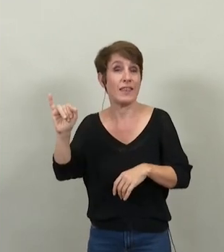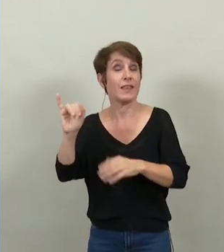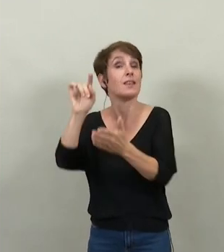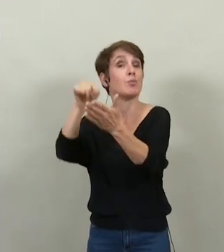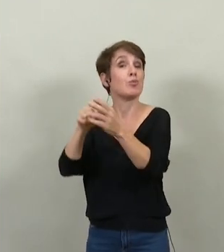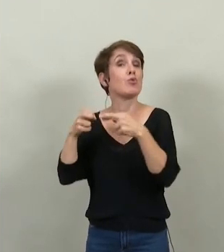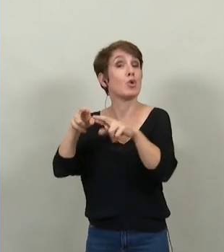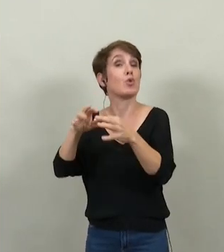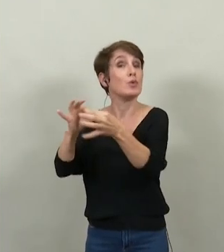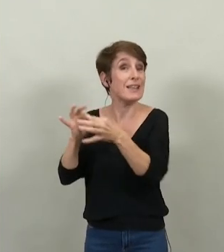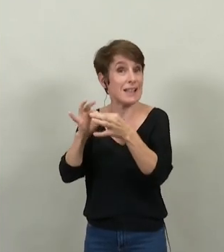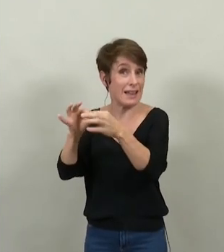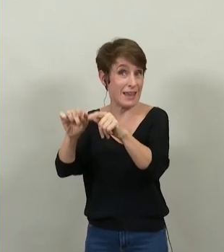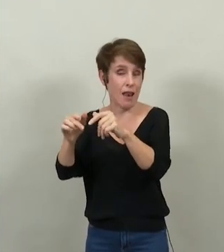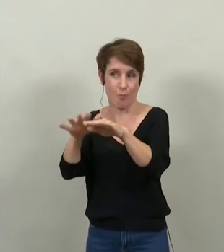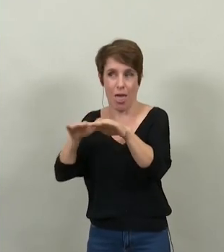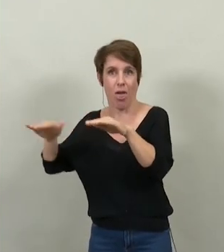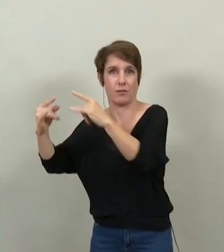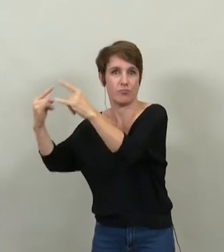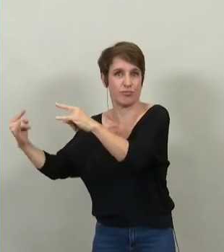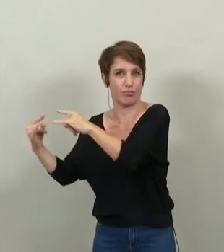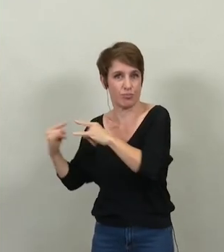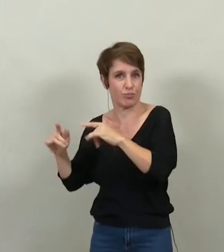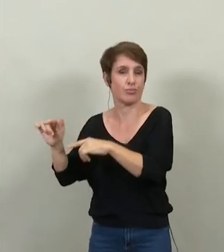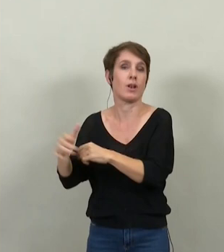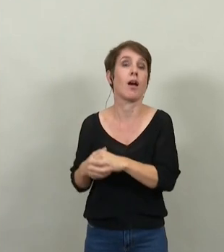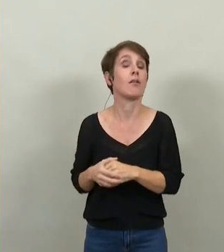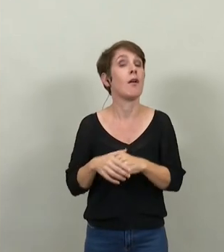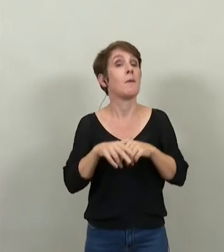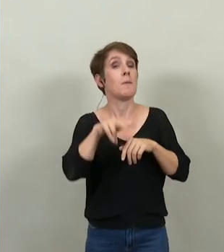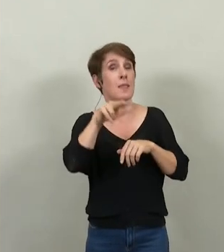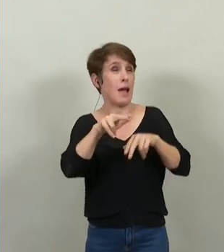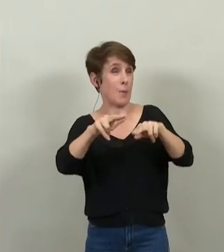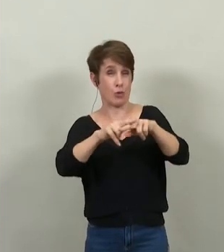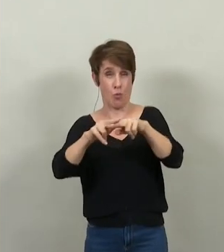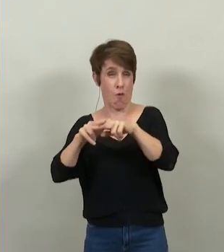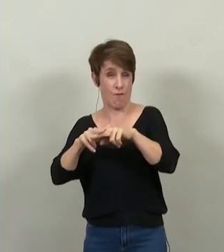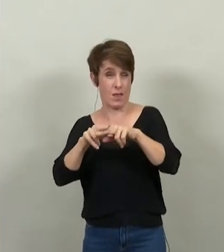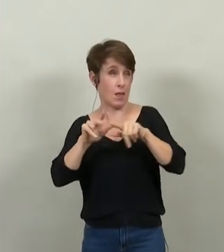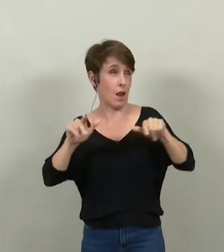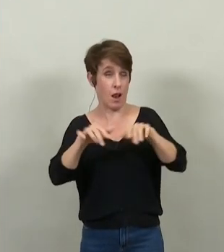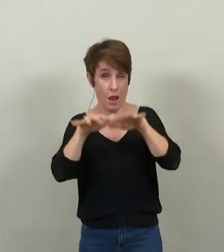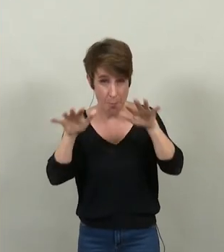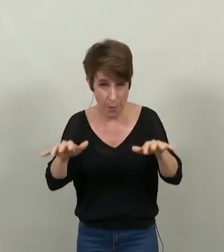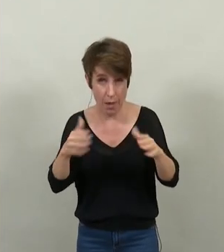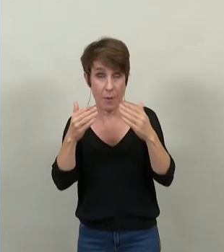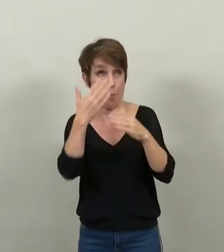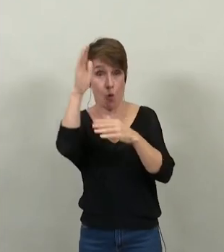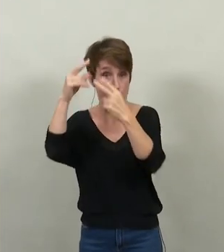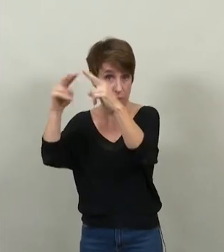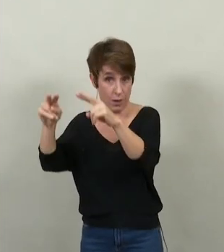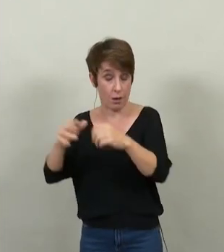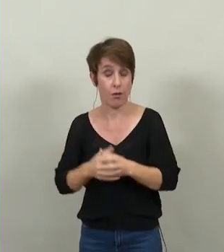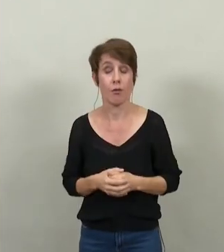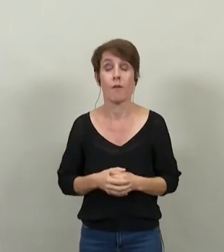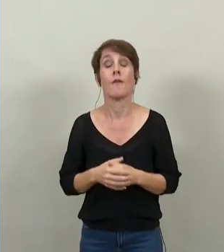Alliés un taux de logement vacant qui est supérieur à la moyenne des villes et puis aussi je je le